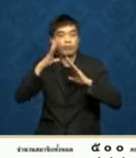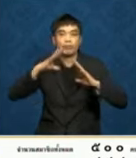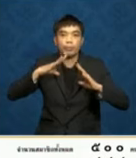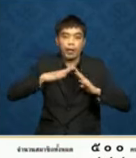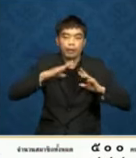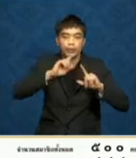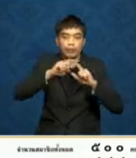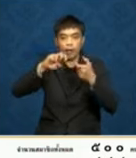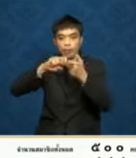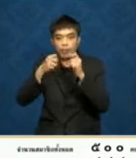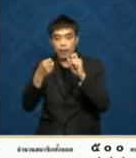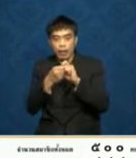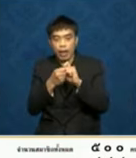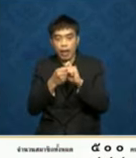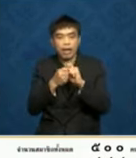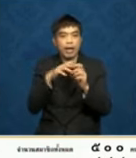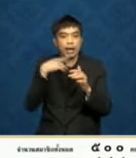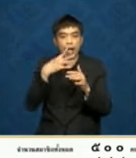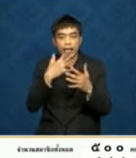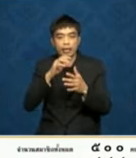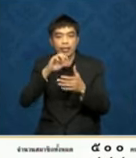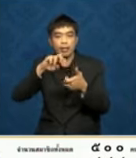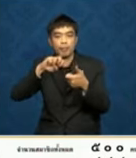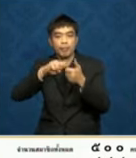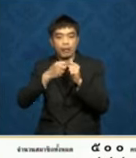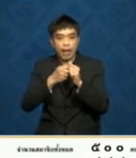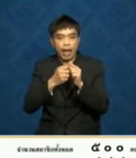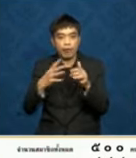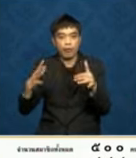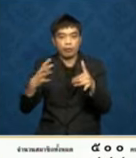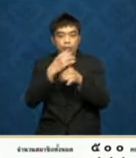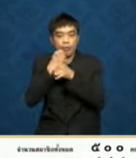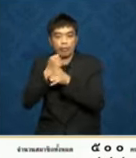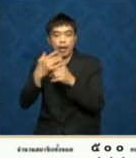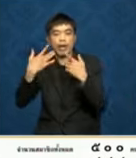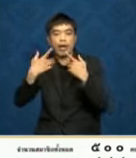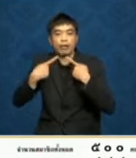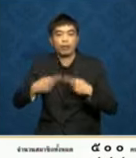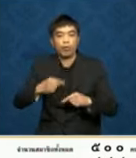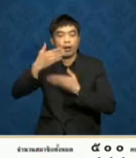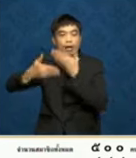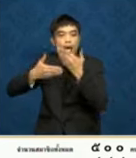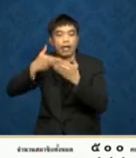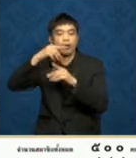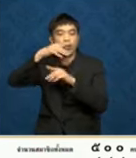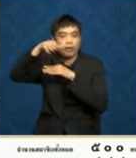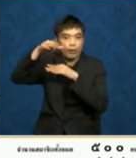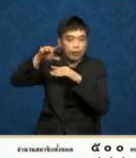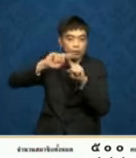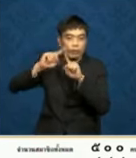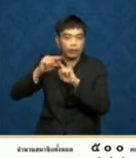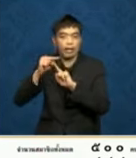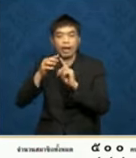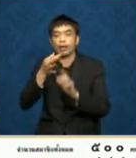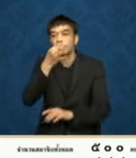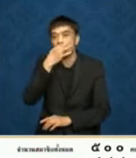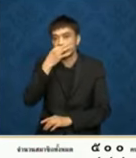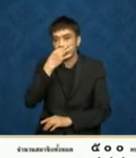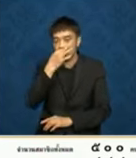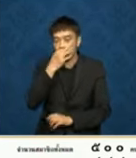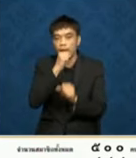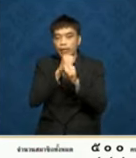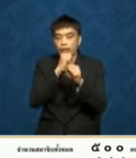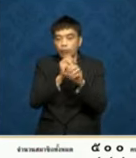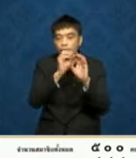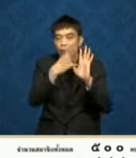ผู้เสียหายจากการค้ามนุย์ปรบปรงอาคารโงฝึกงานเพื่อประโยชน์ของผู้ที่ได้รบความเสียหายและจัยดอาคิฟของผู้